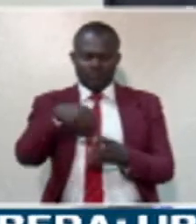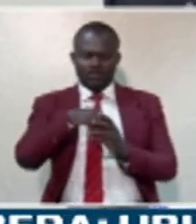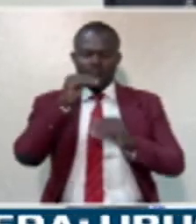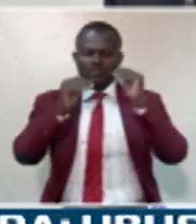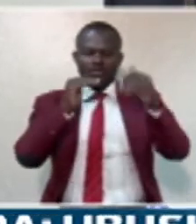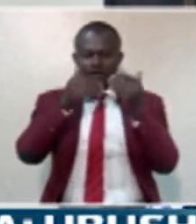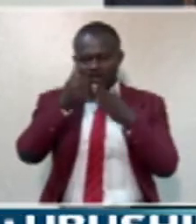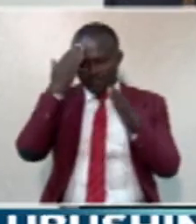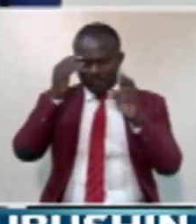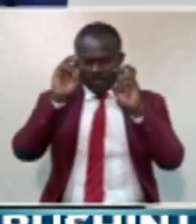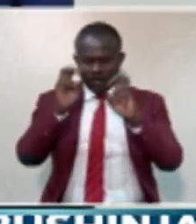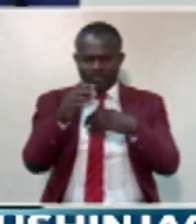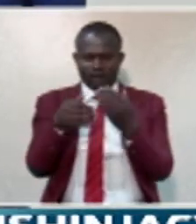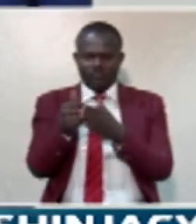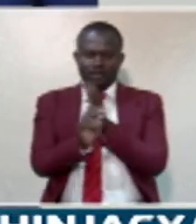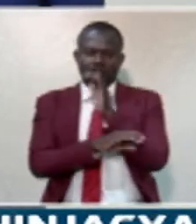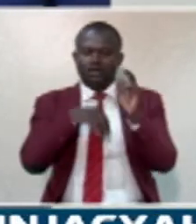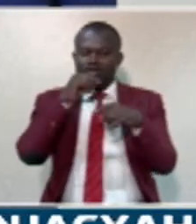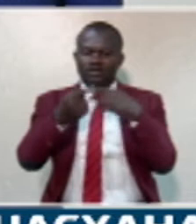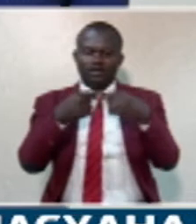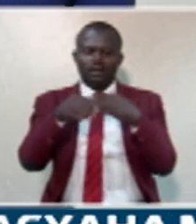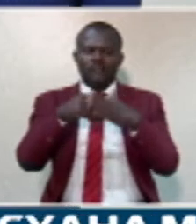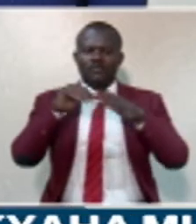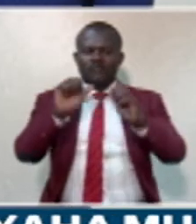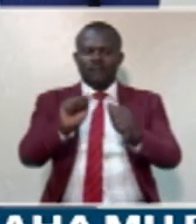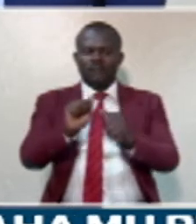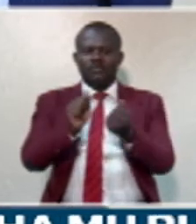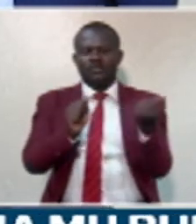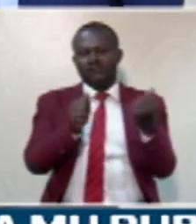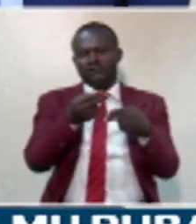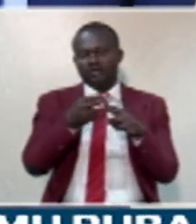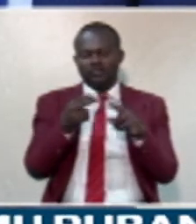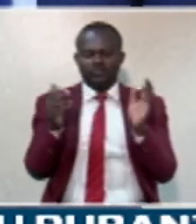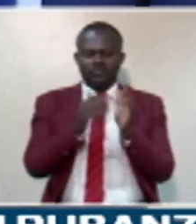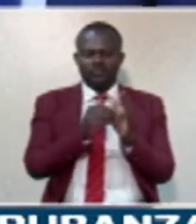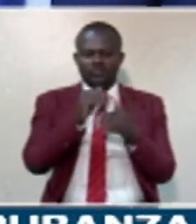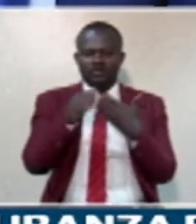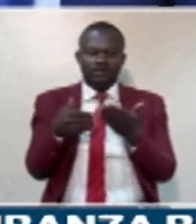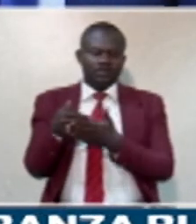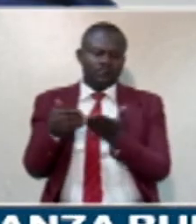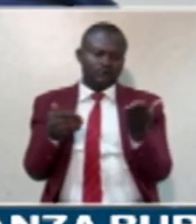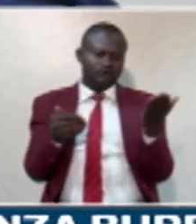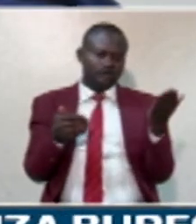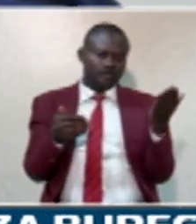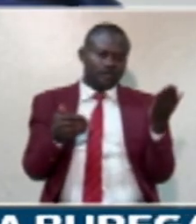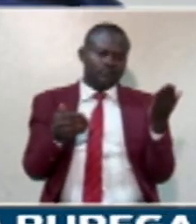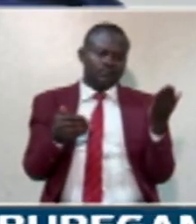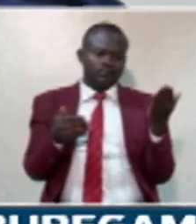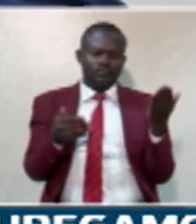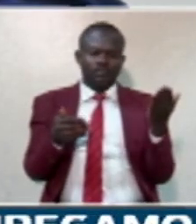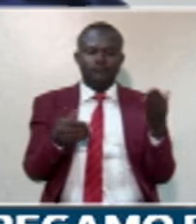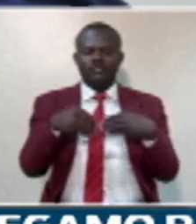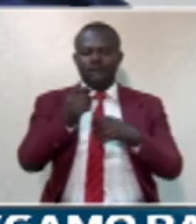ngo igihugu kidakomeza gufata imyenda myinshi icya kabiri cy'inkunga yabo kiba